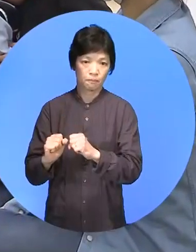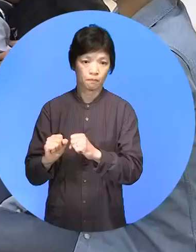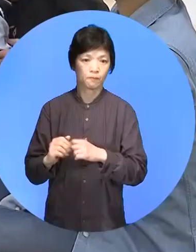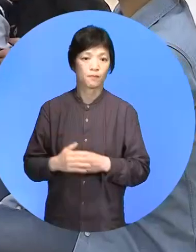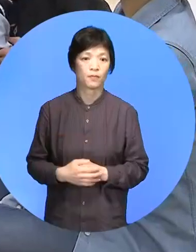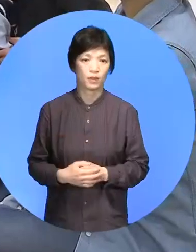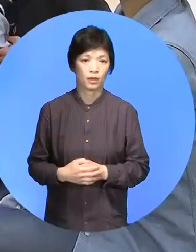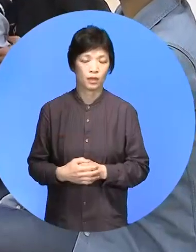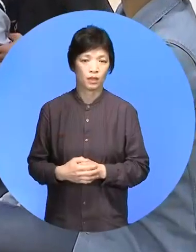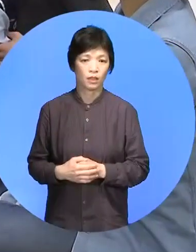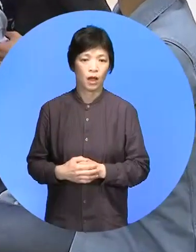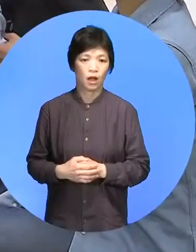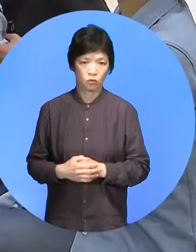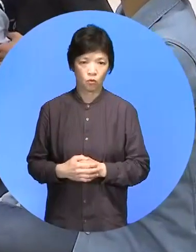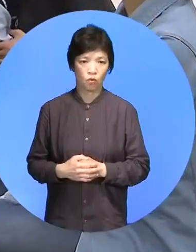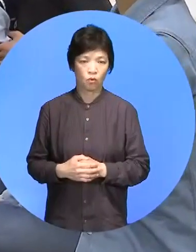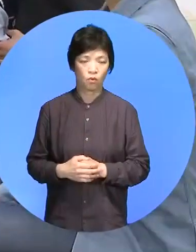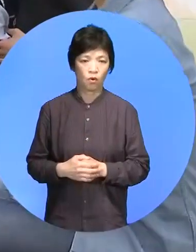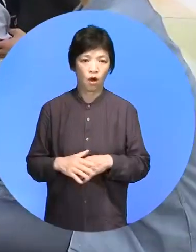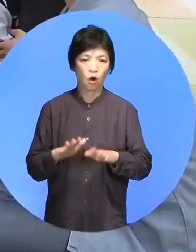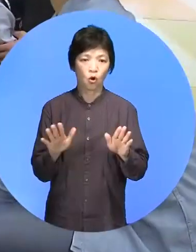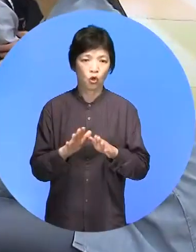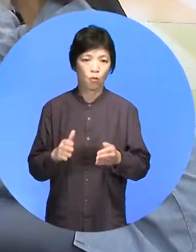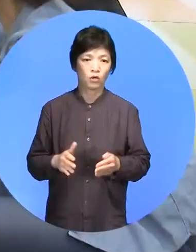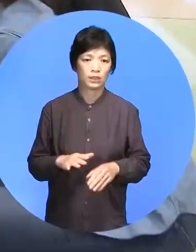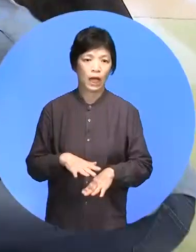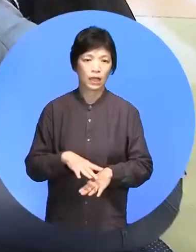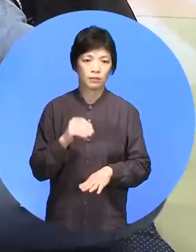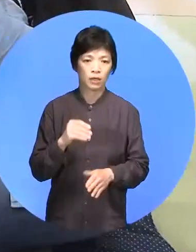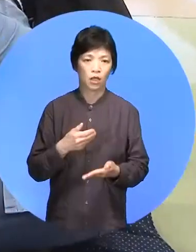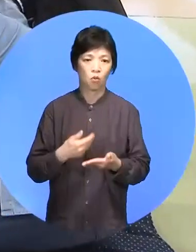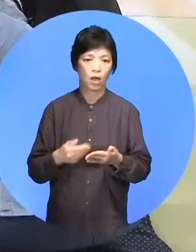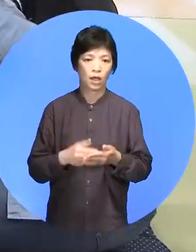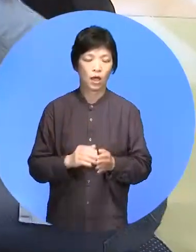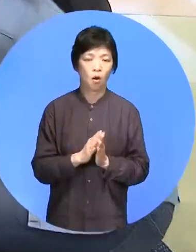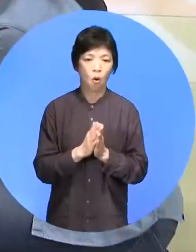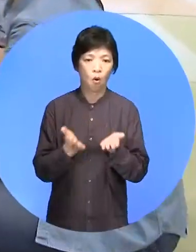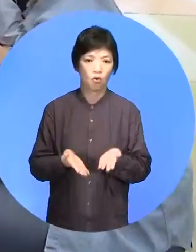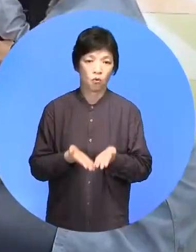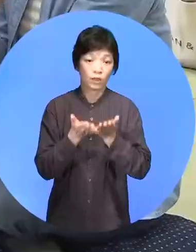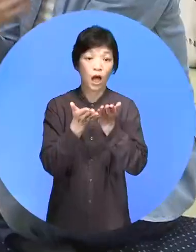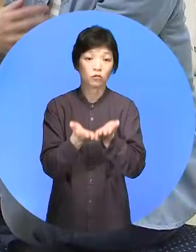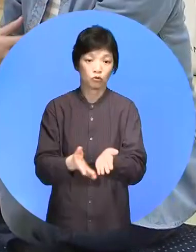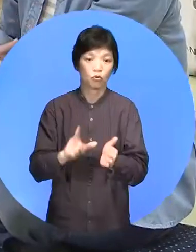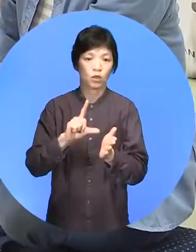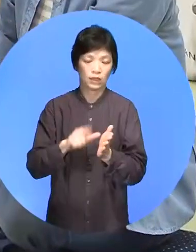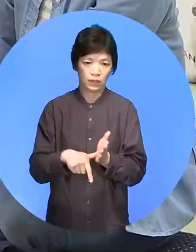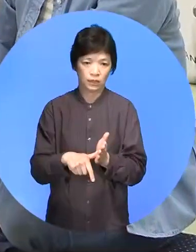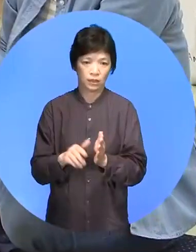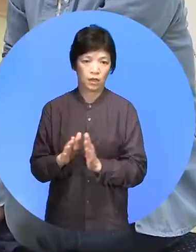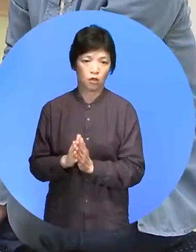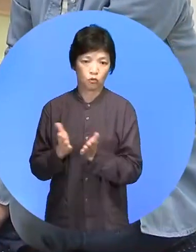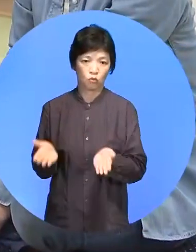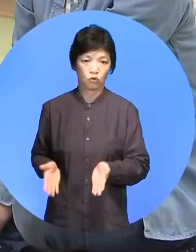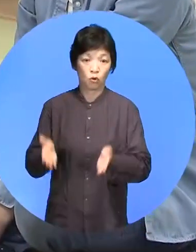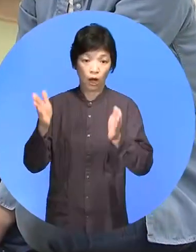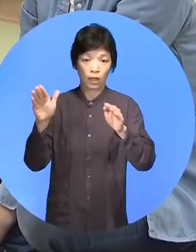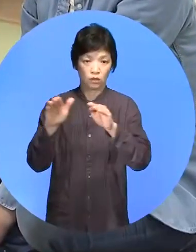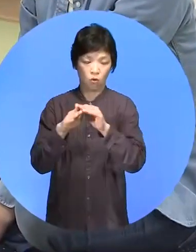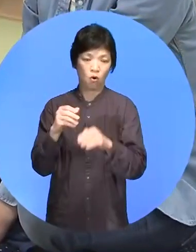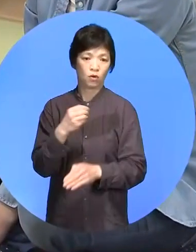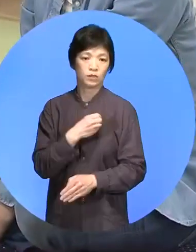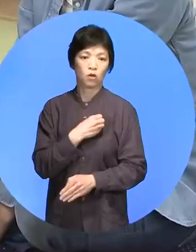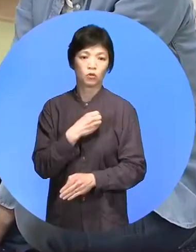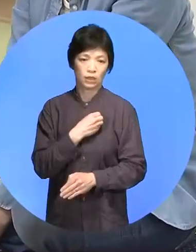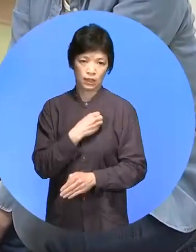とは図書館とのびのび子育てプラザでいうと本当にブックスタートで本を始めようという時に読み聞かせを